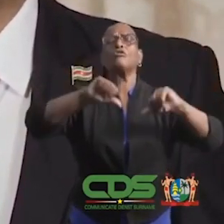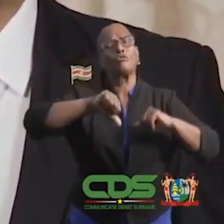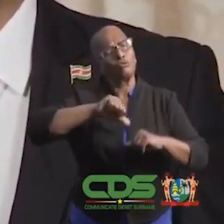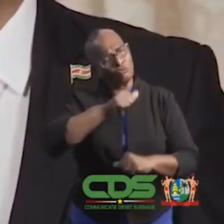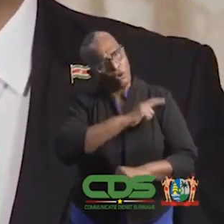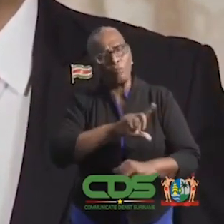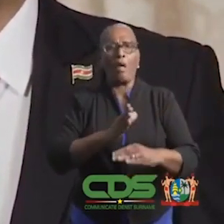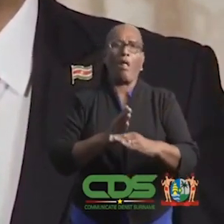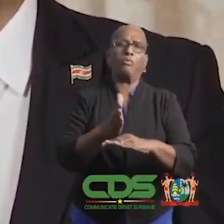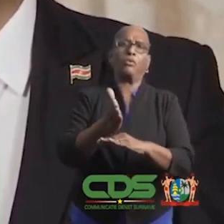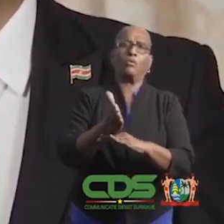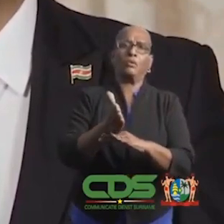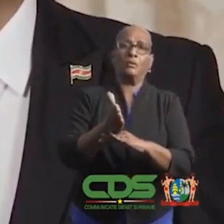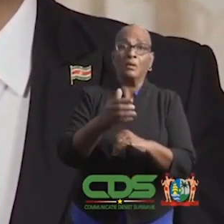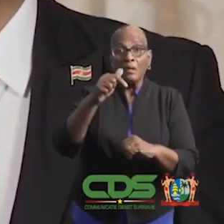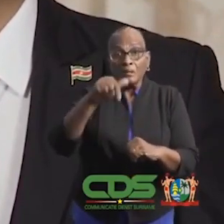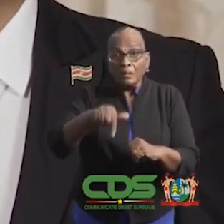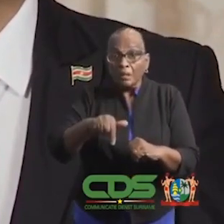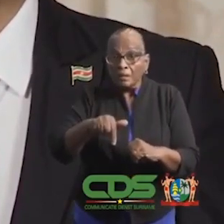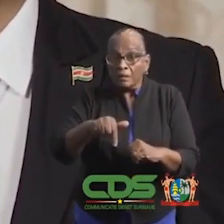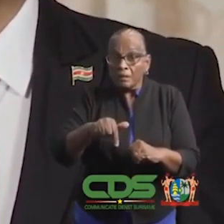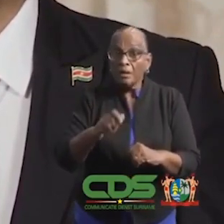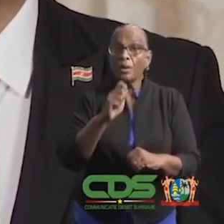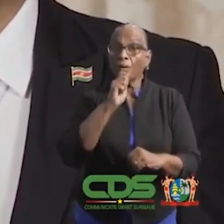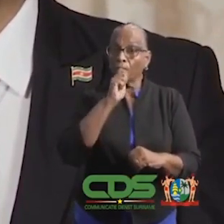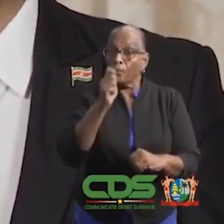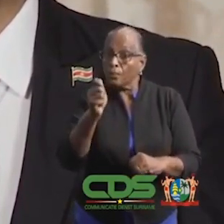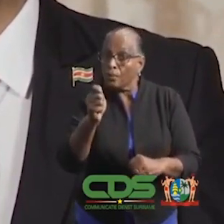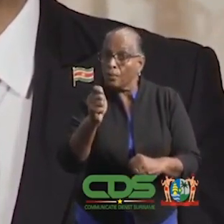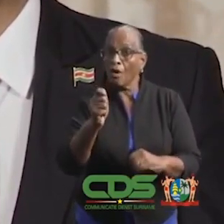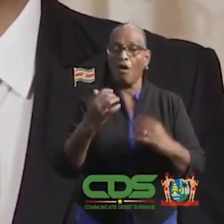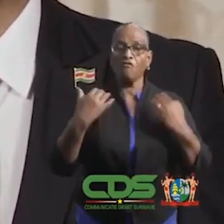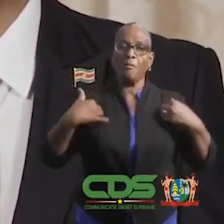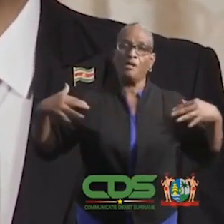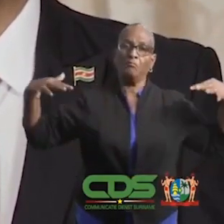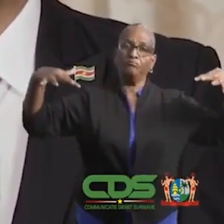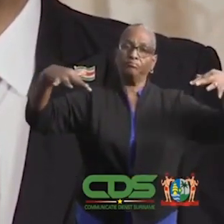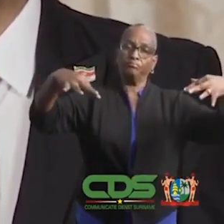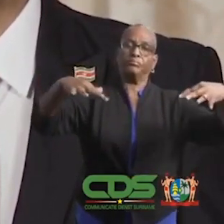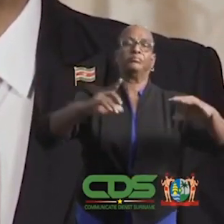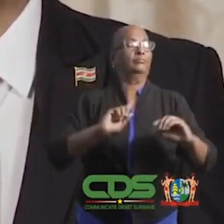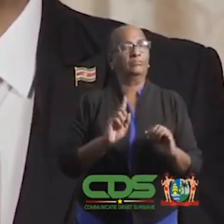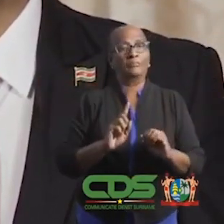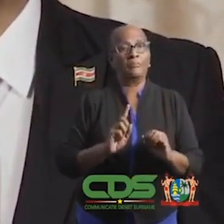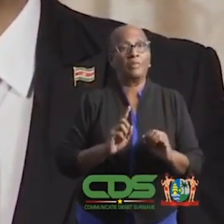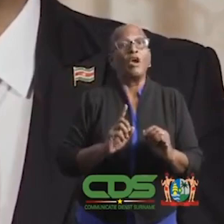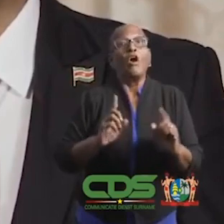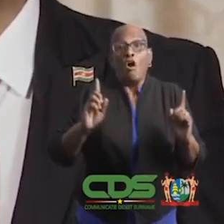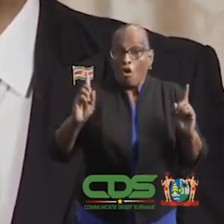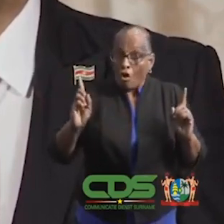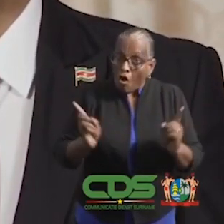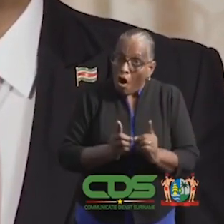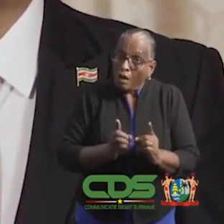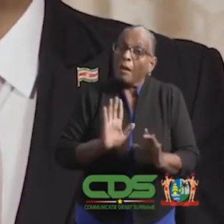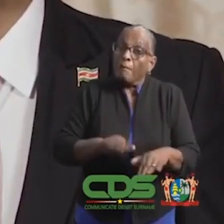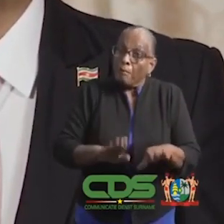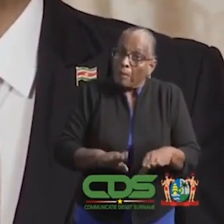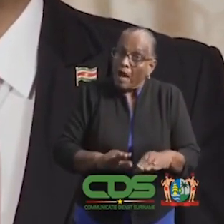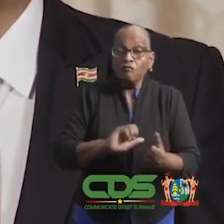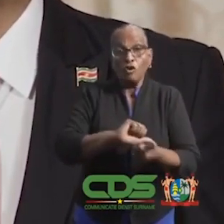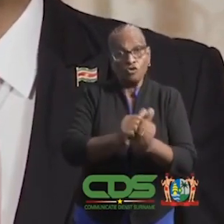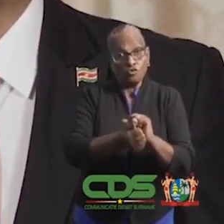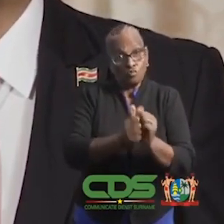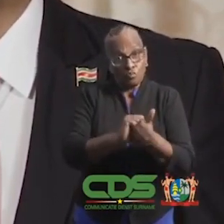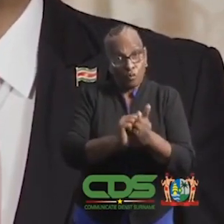plaatsvinden. Dit evenwel zonder scheidsrechter en of toeschouwers. Onverkort blijft van kracht dat sporten